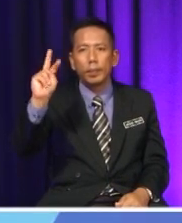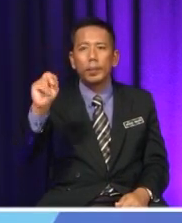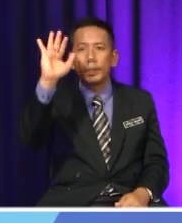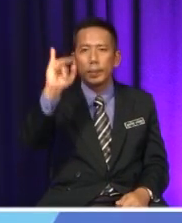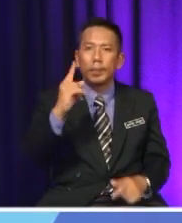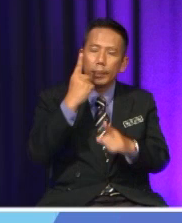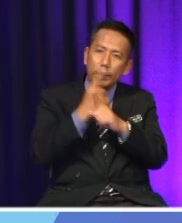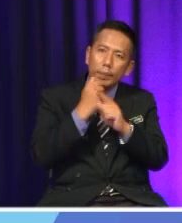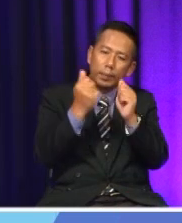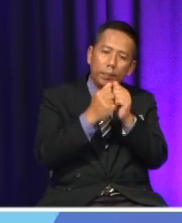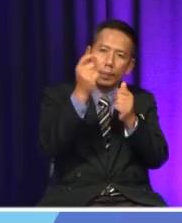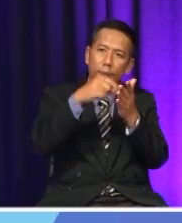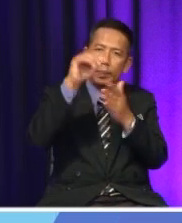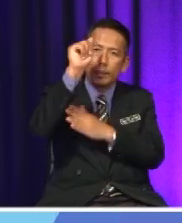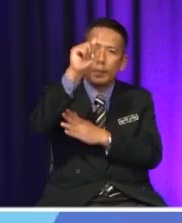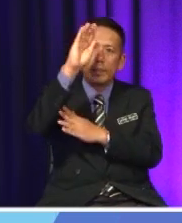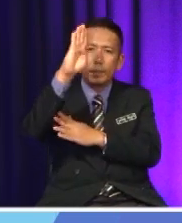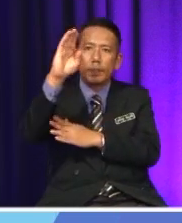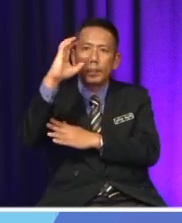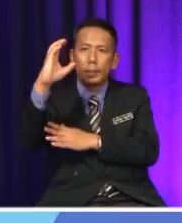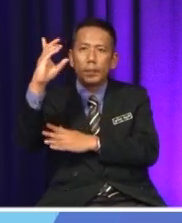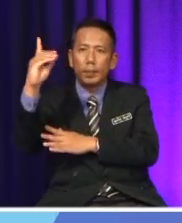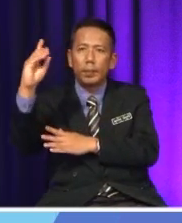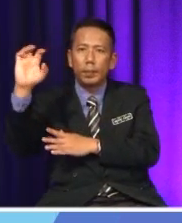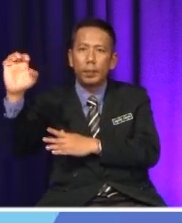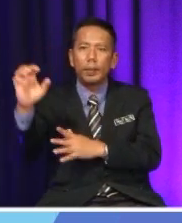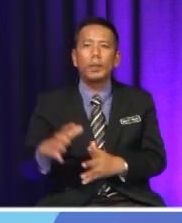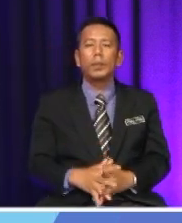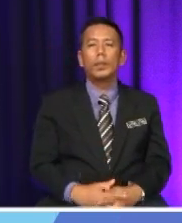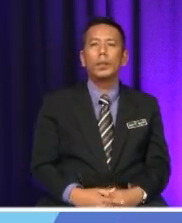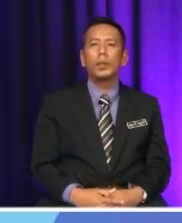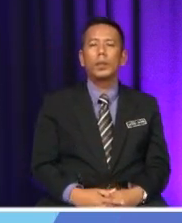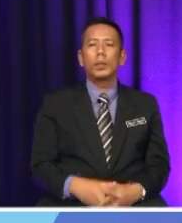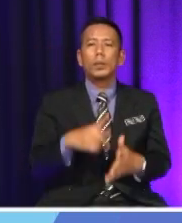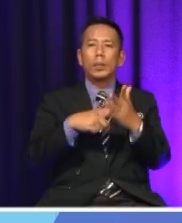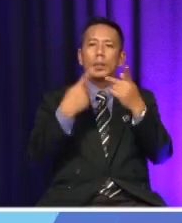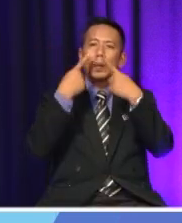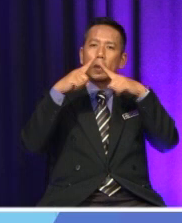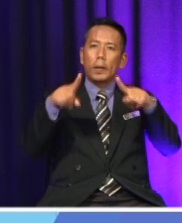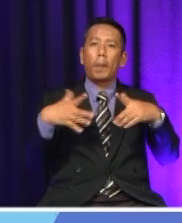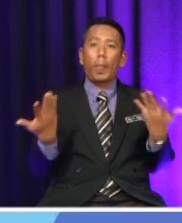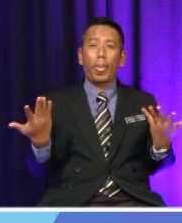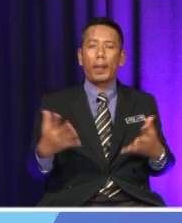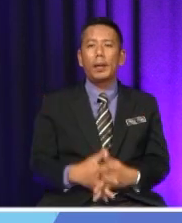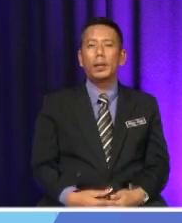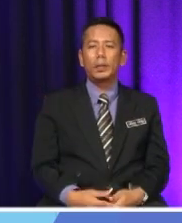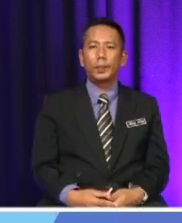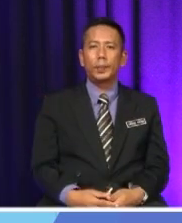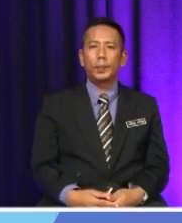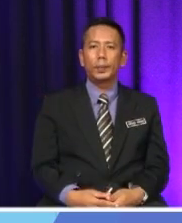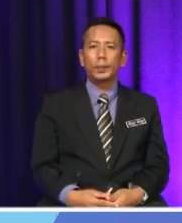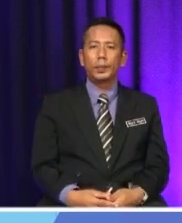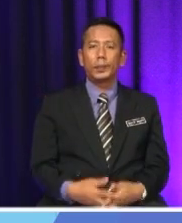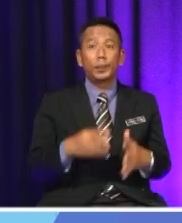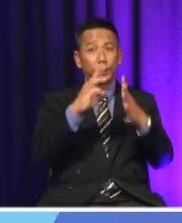menulis abcd dan i ya Oke jadi apa jawabannya ya diberi jadwal